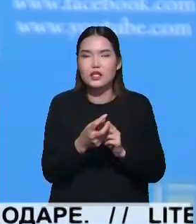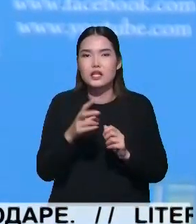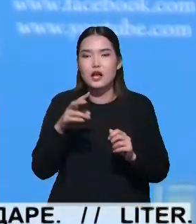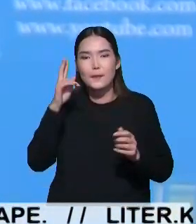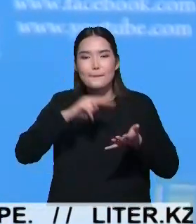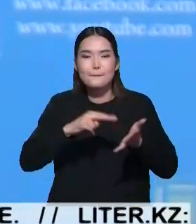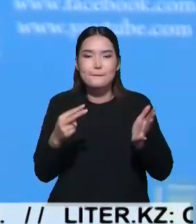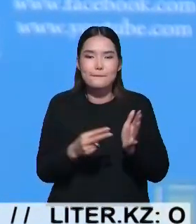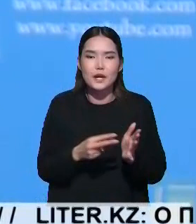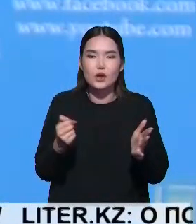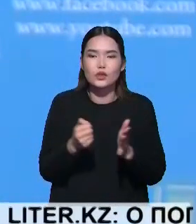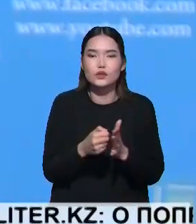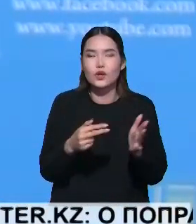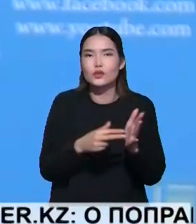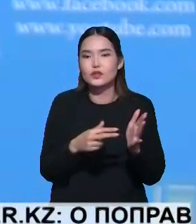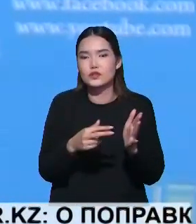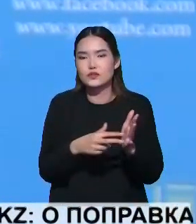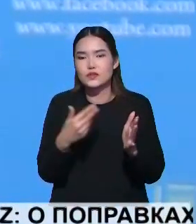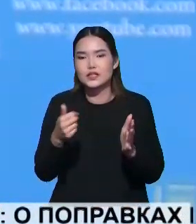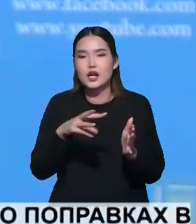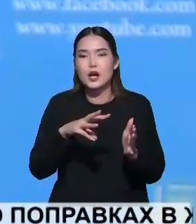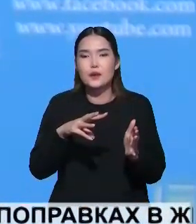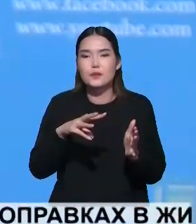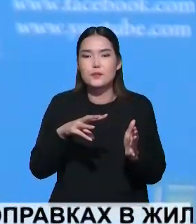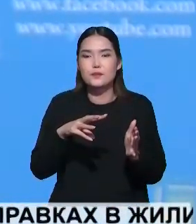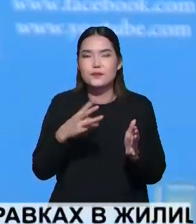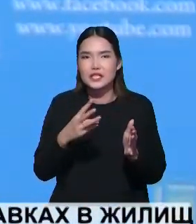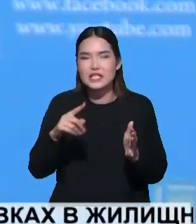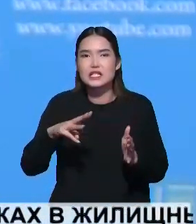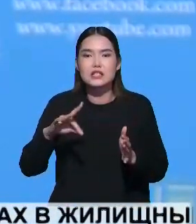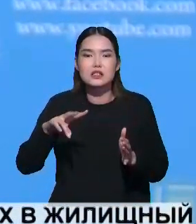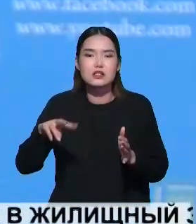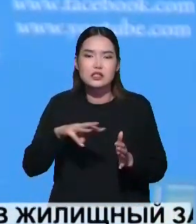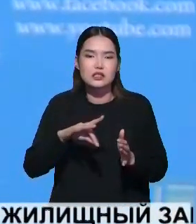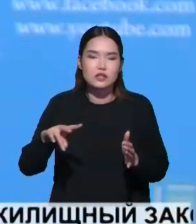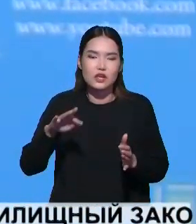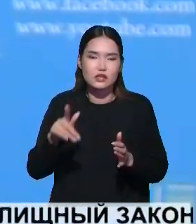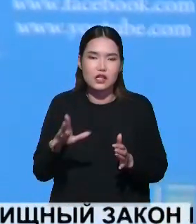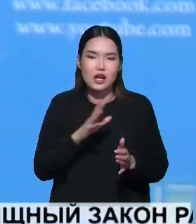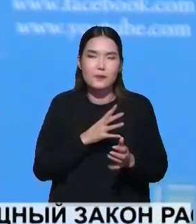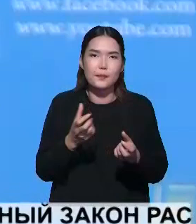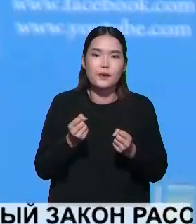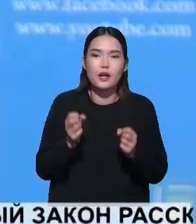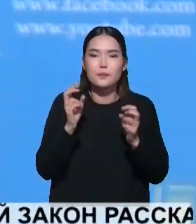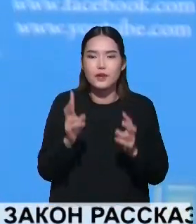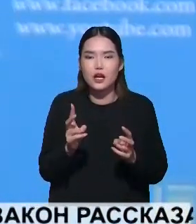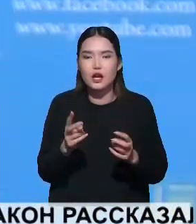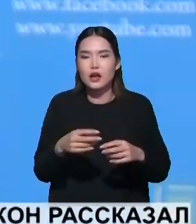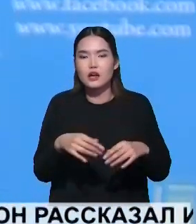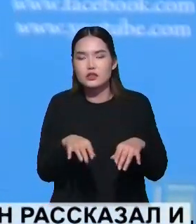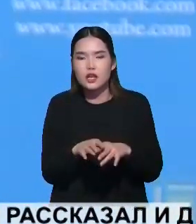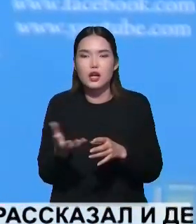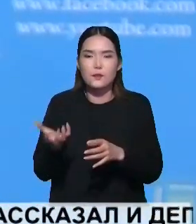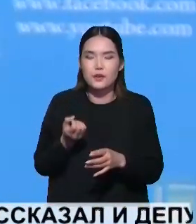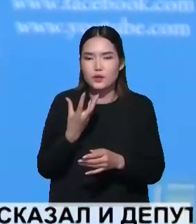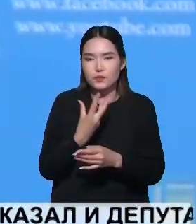нас долг может вырасти за 3 триллиона тенге. Потому что мы, да, действительно берем эти деньги, мы берем их взаймы,